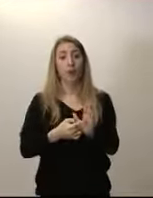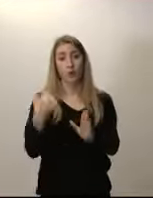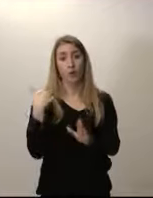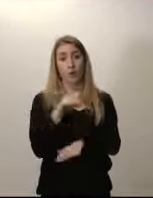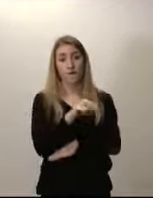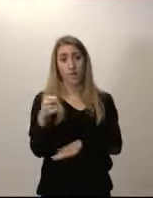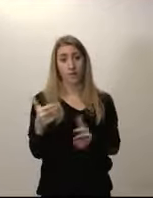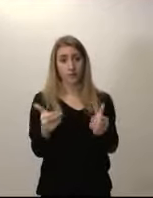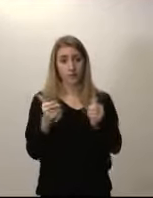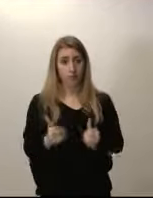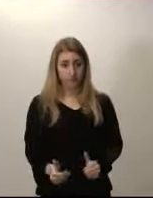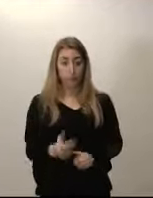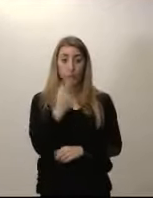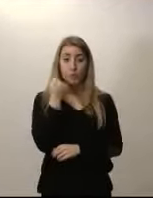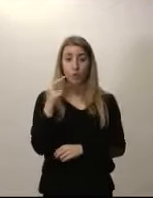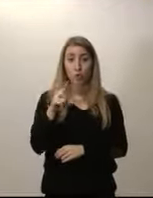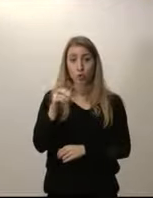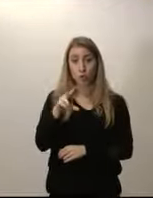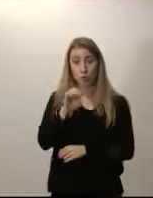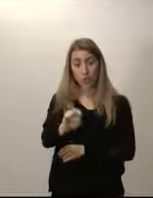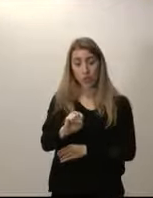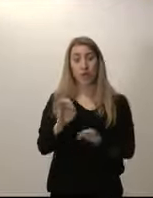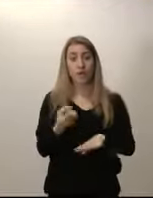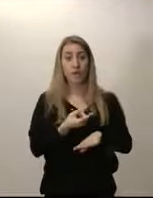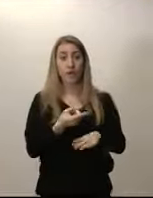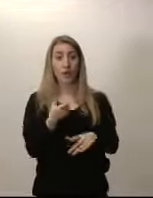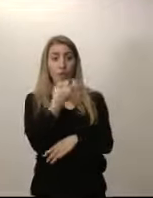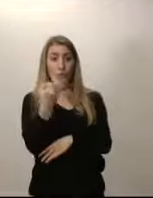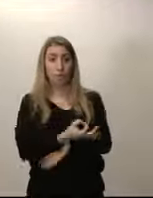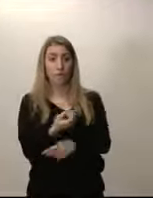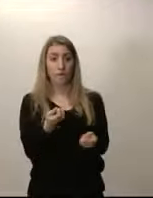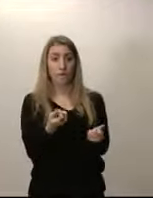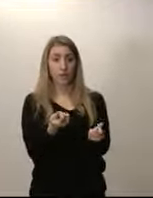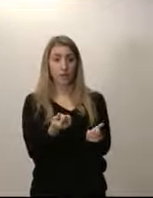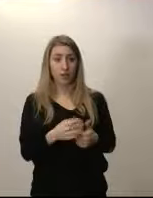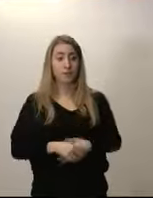21. Monsieur Louis, donc taux de fiscalité.